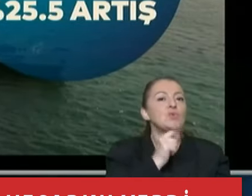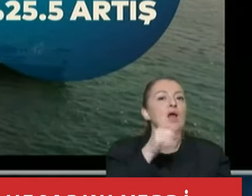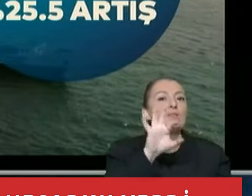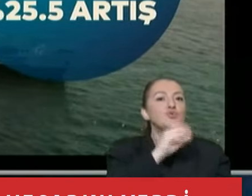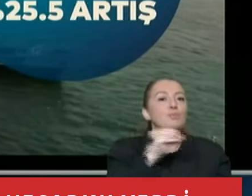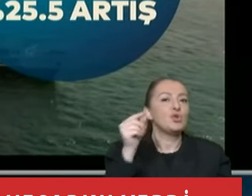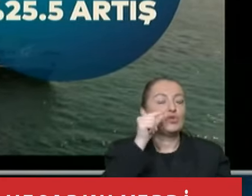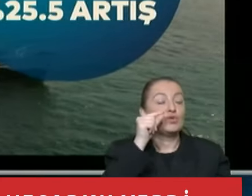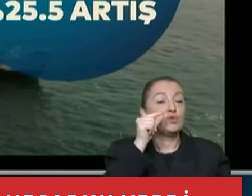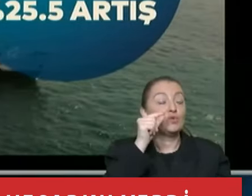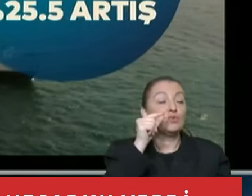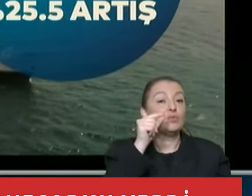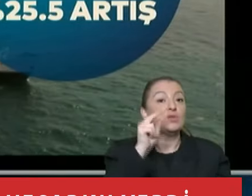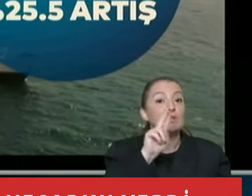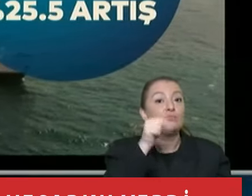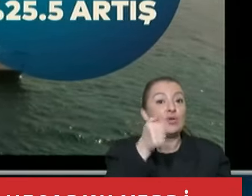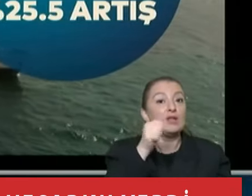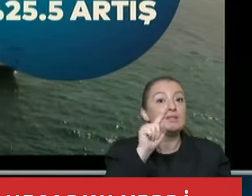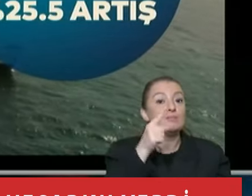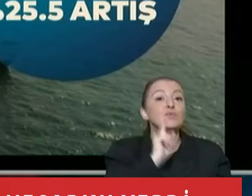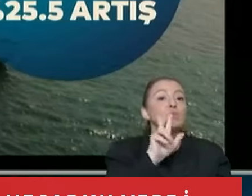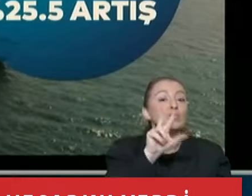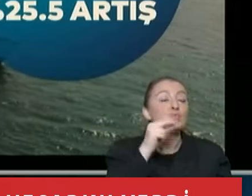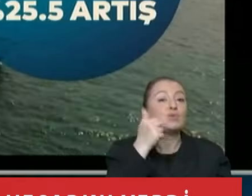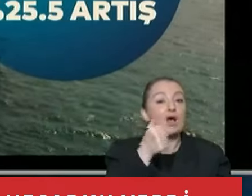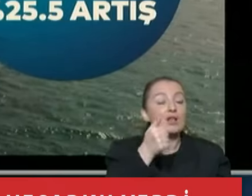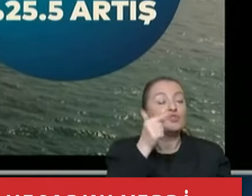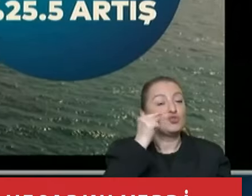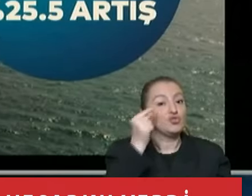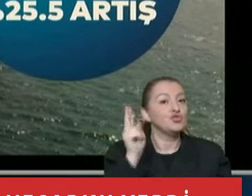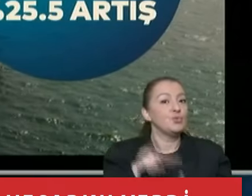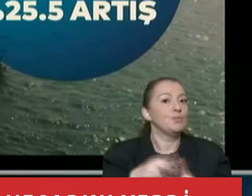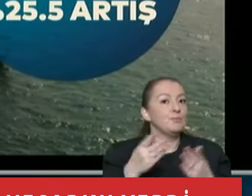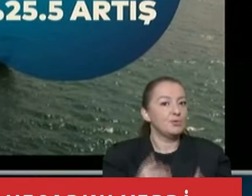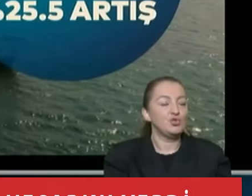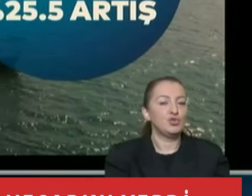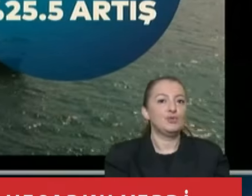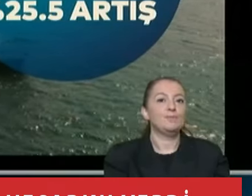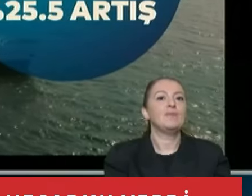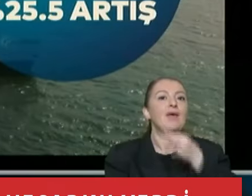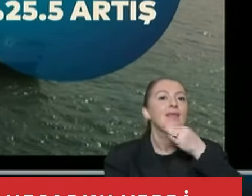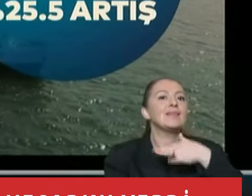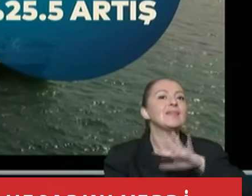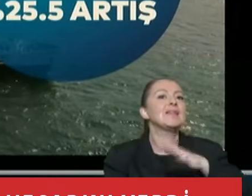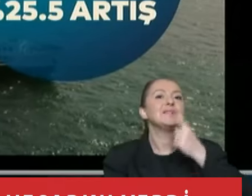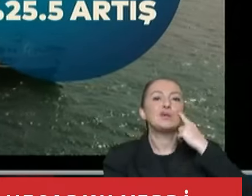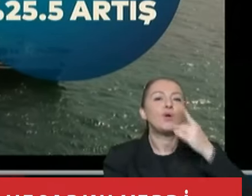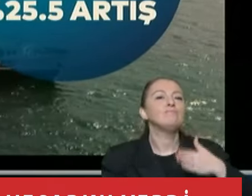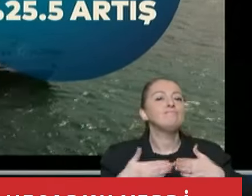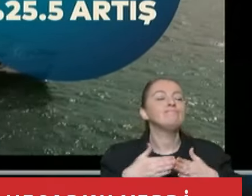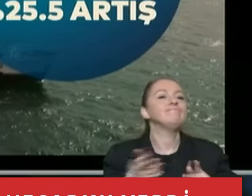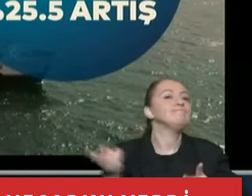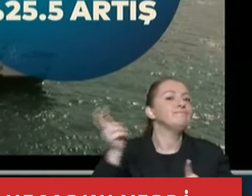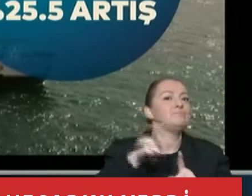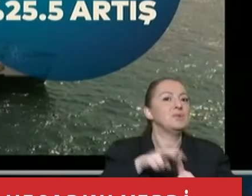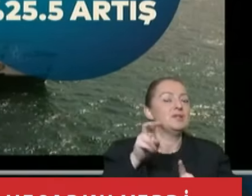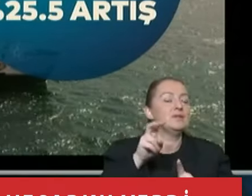mil 76. 136 yolcu taşımış olduk Deniz ulaşımının yaygınlaştırılması